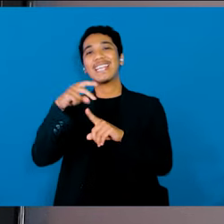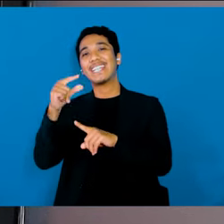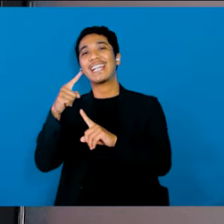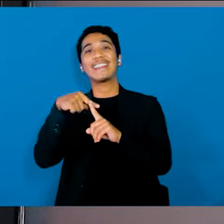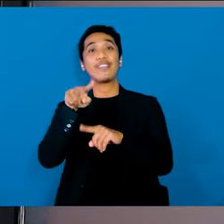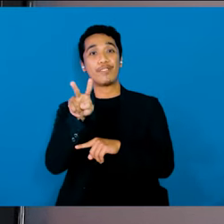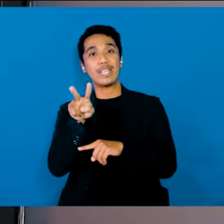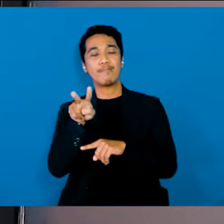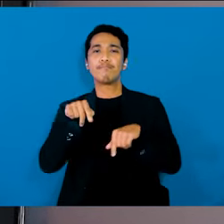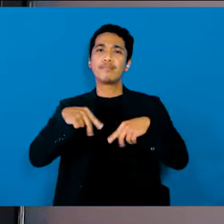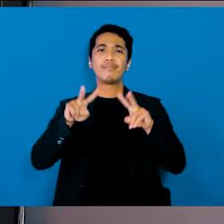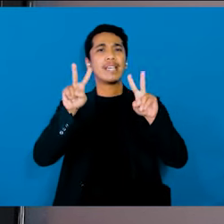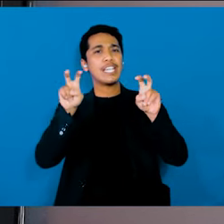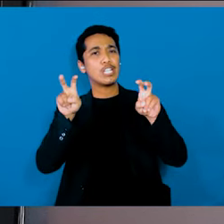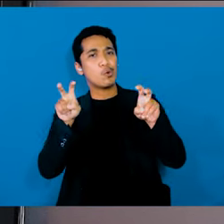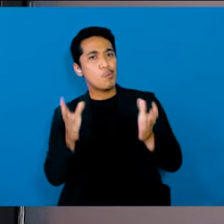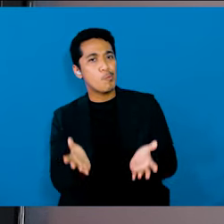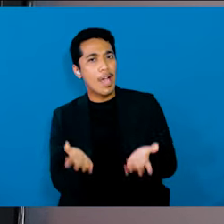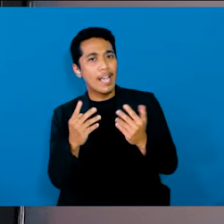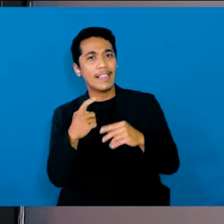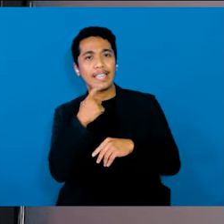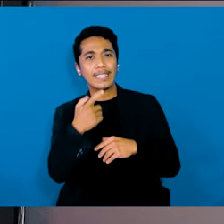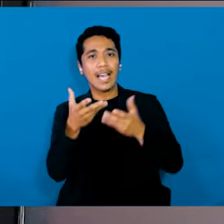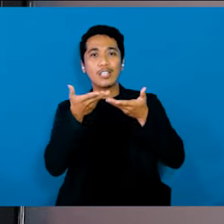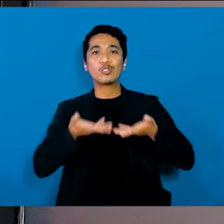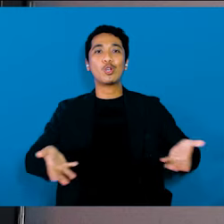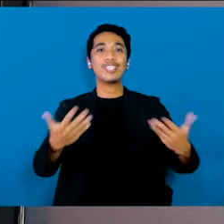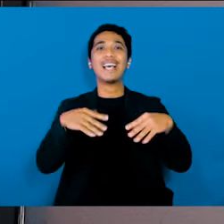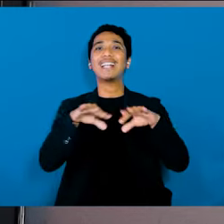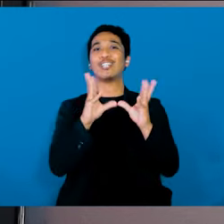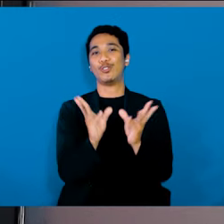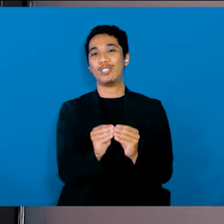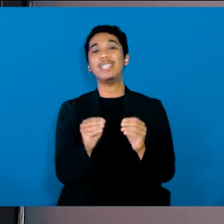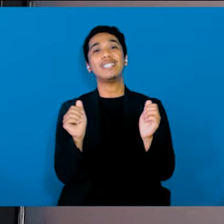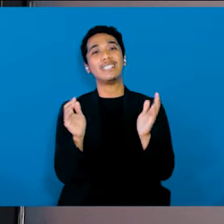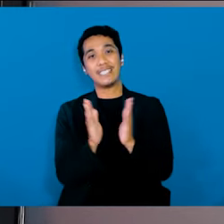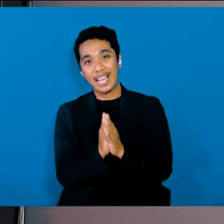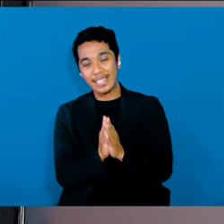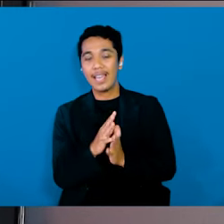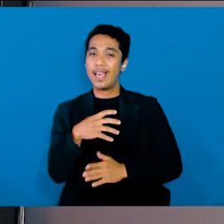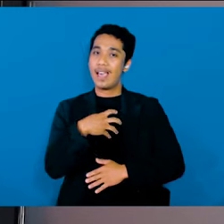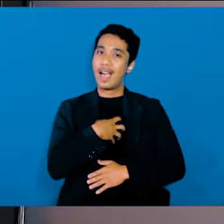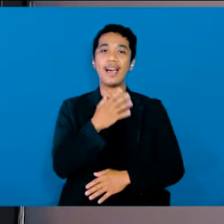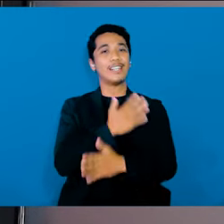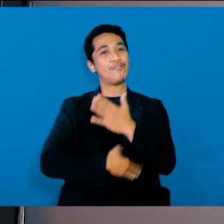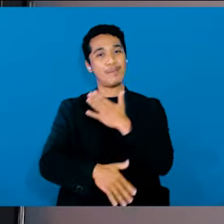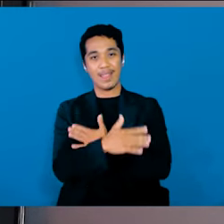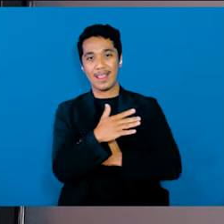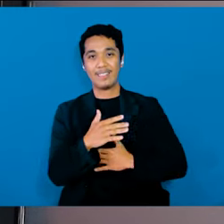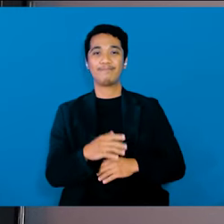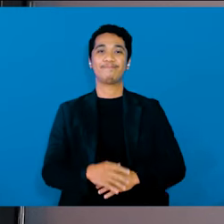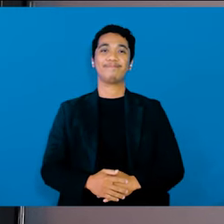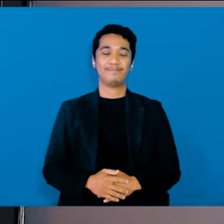selalu mengangkat isu-isu terkait sosial inklusi dan pemenuhan hak-hak